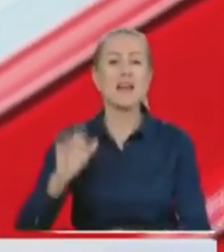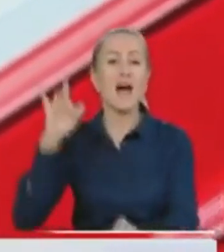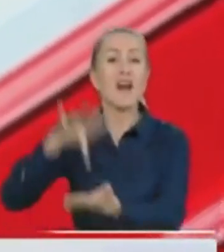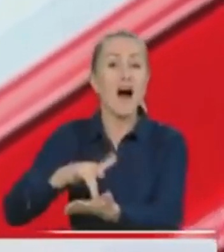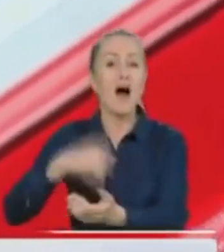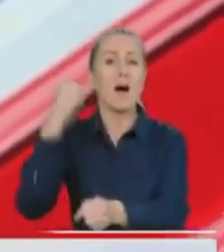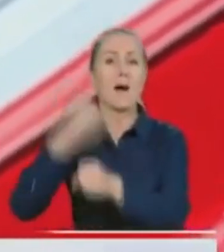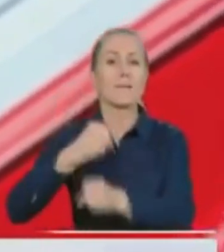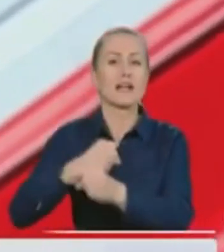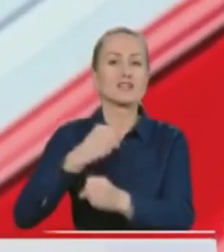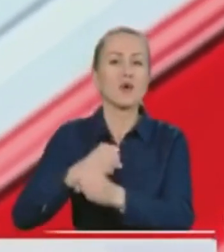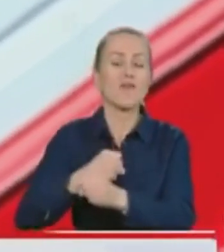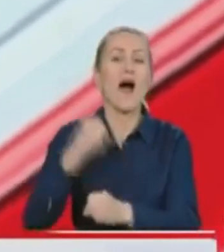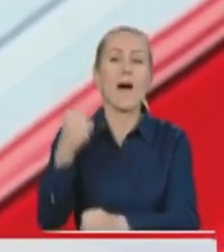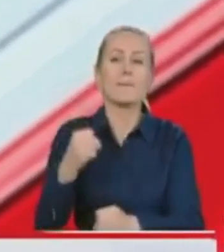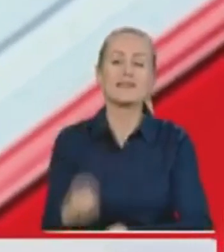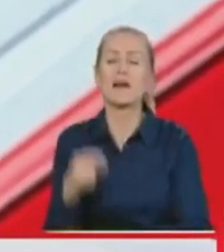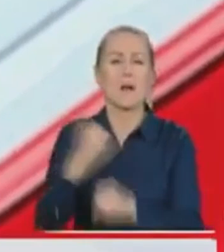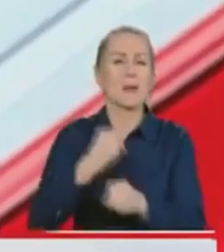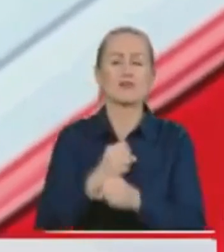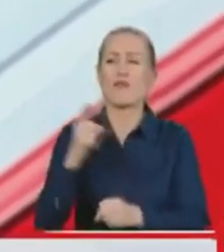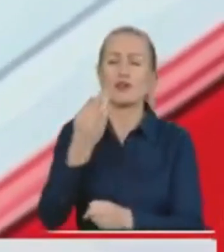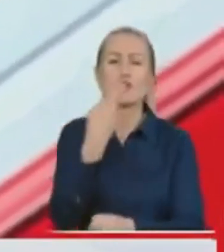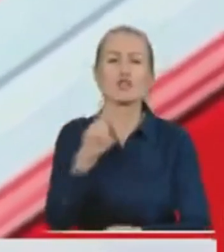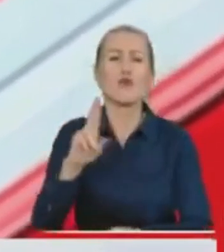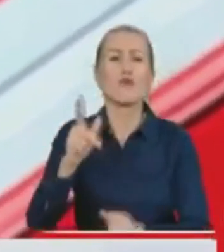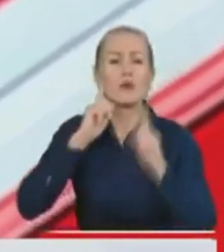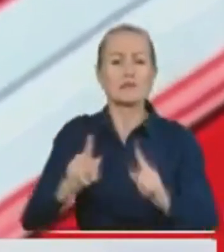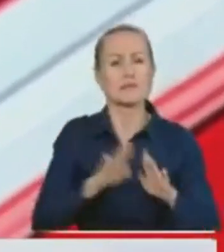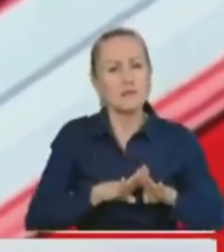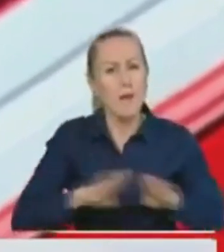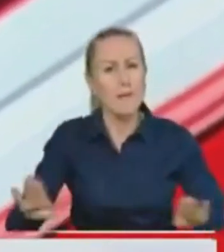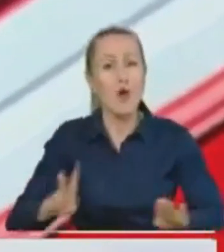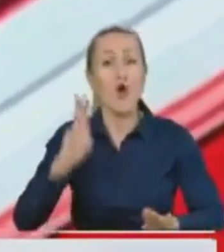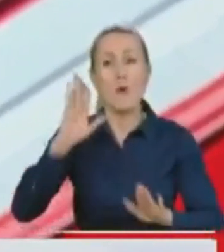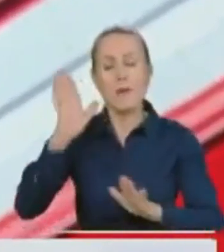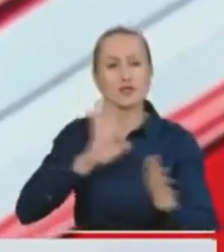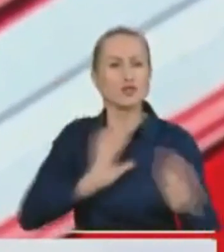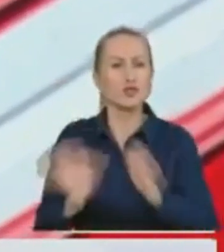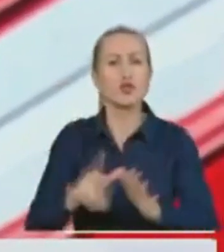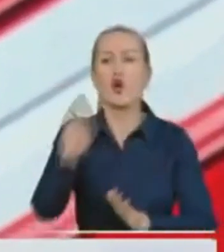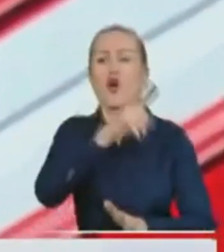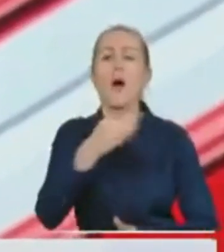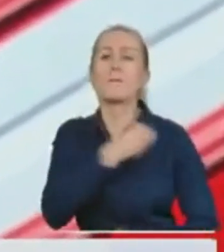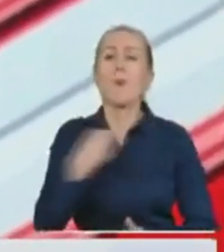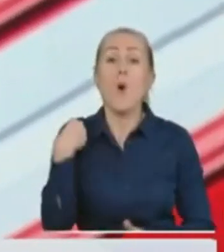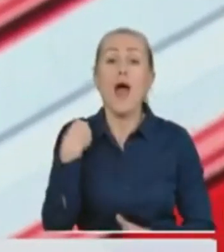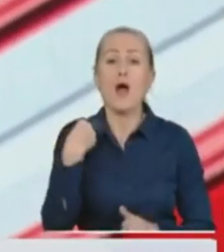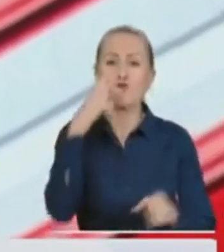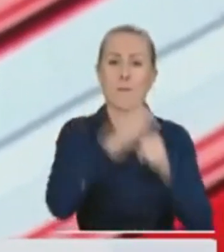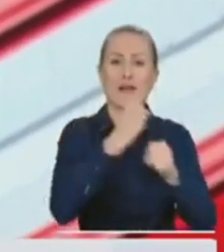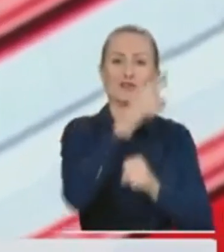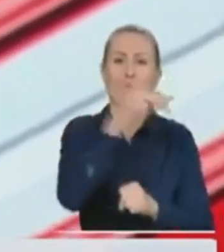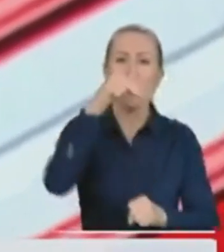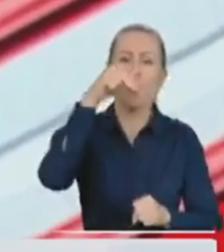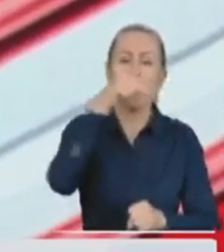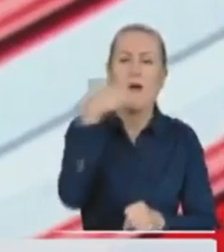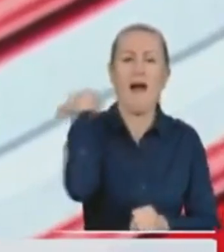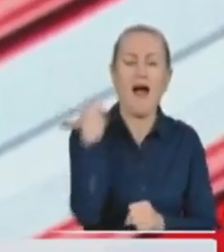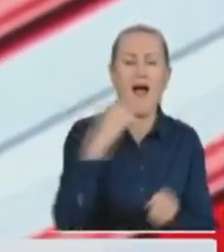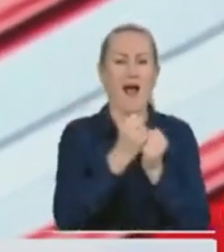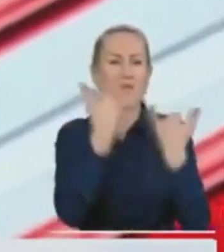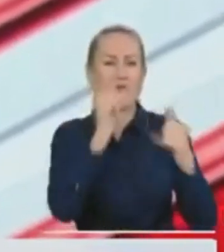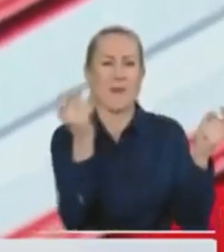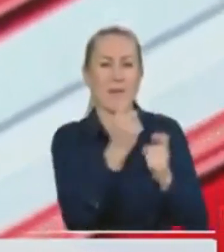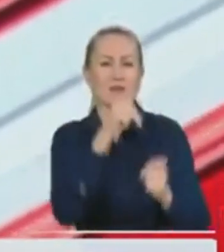появу посад речників стабільності, які дійсно будуть піклуватися про польських працівників у Великобританії чи в інших країнах ЄС, які